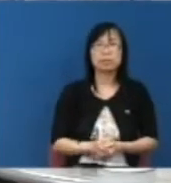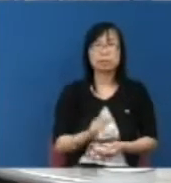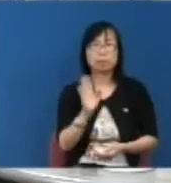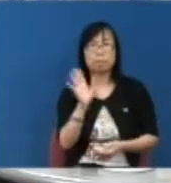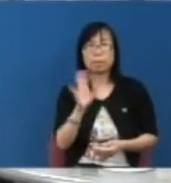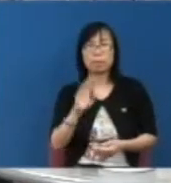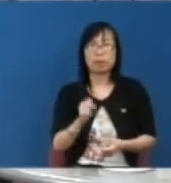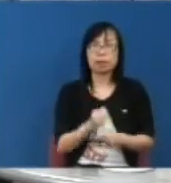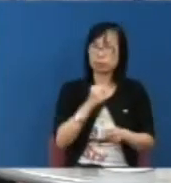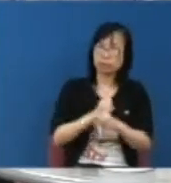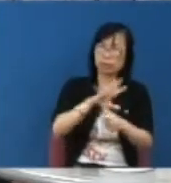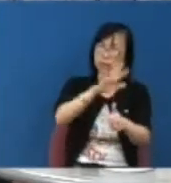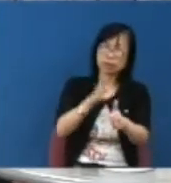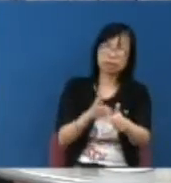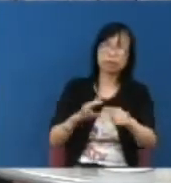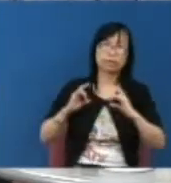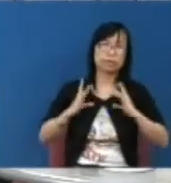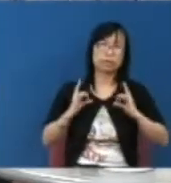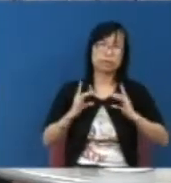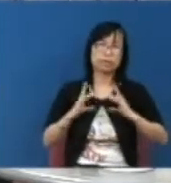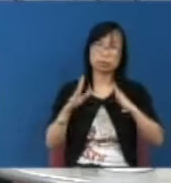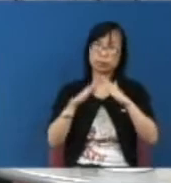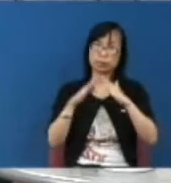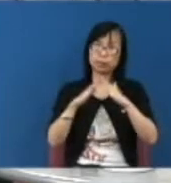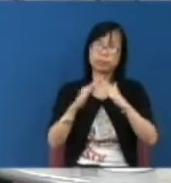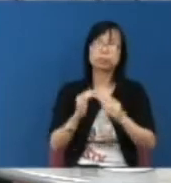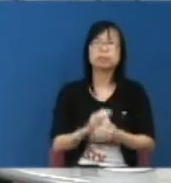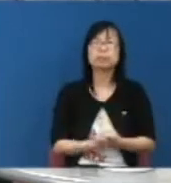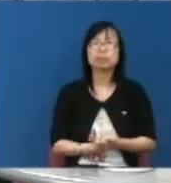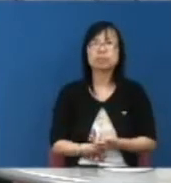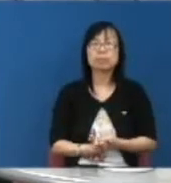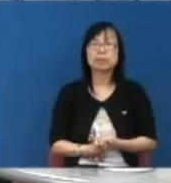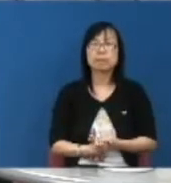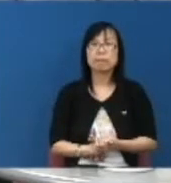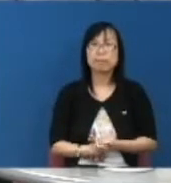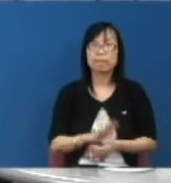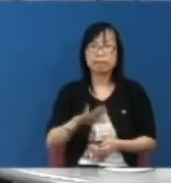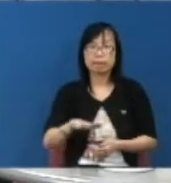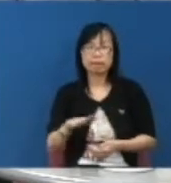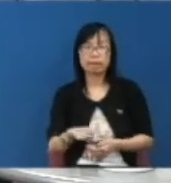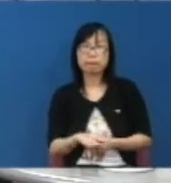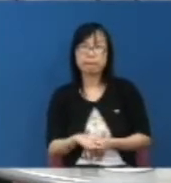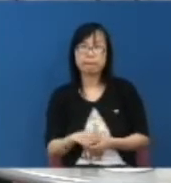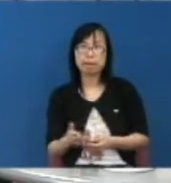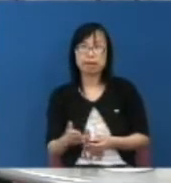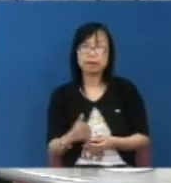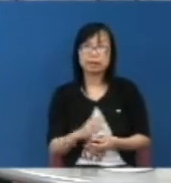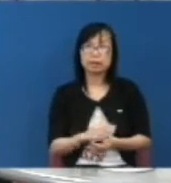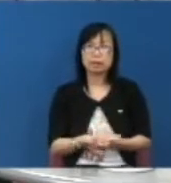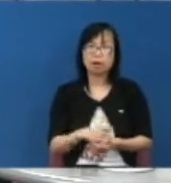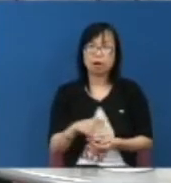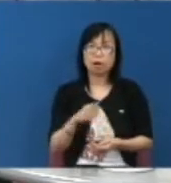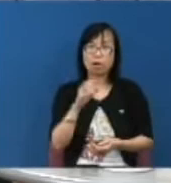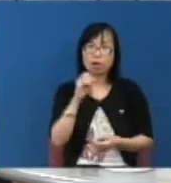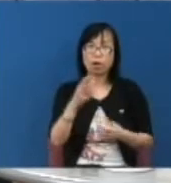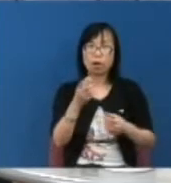係構成一個好大影響嘅，係私人嘅大廈的天台， 反而在剛才我所說